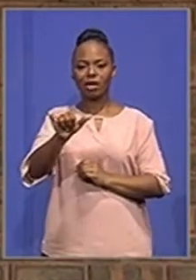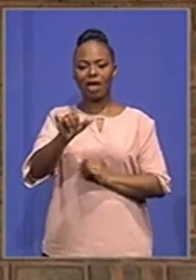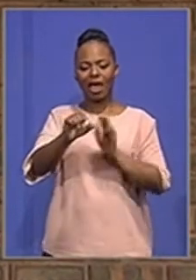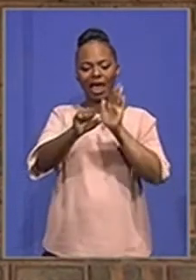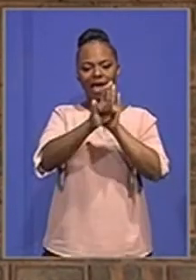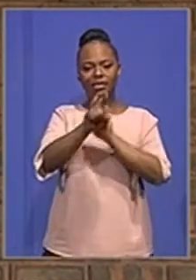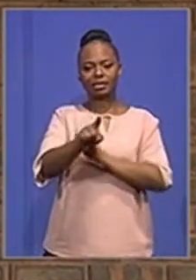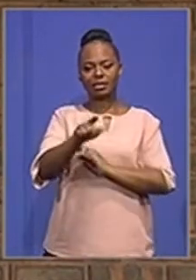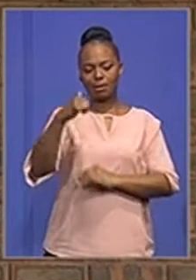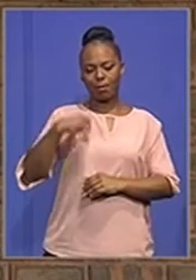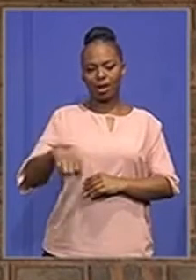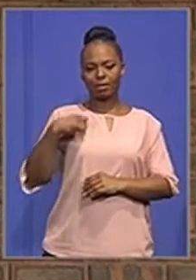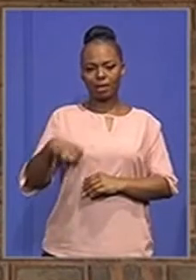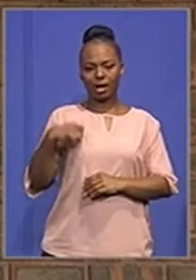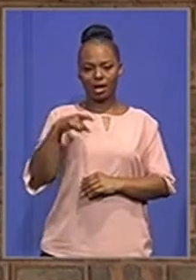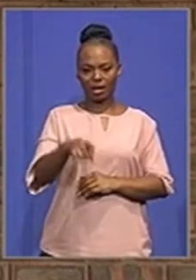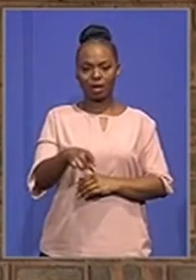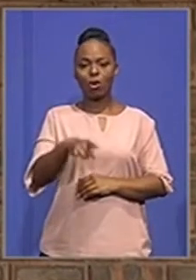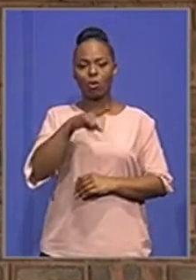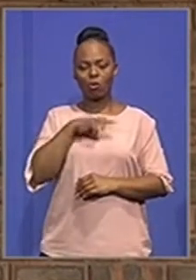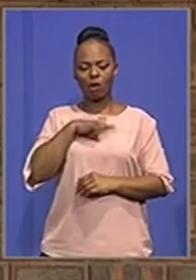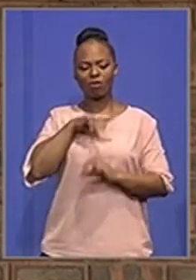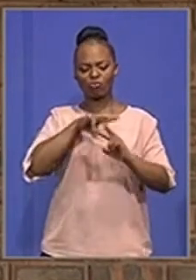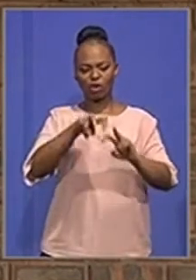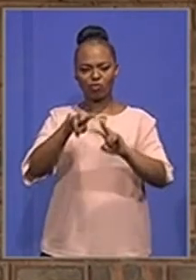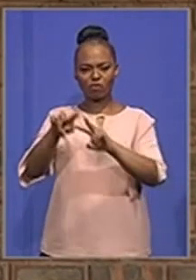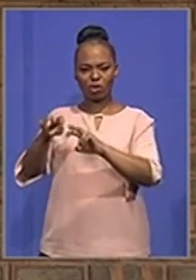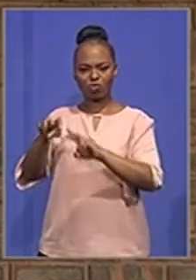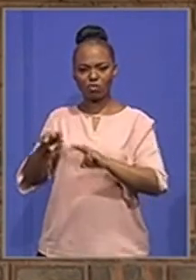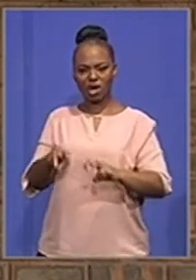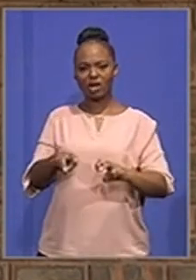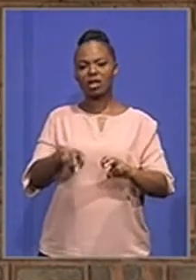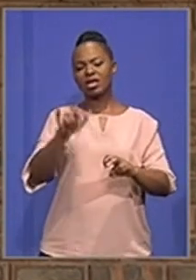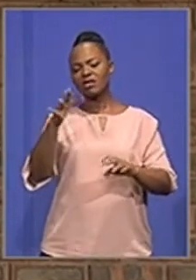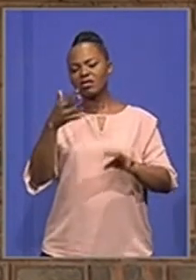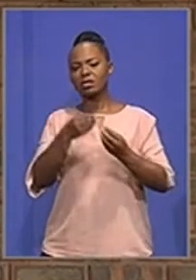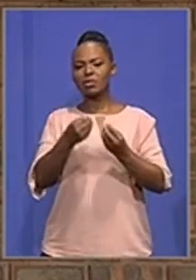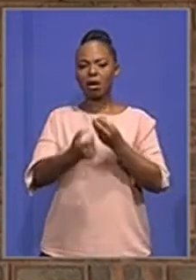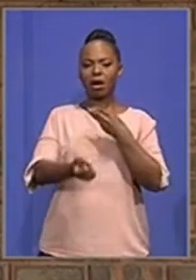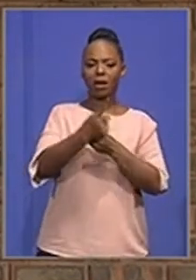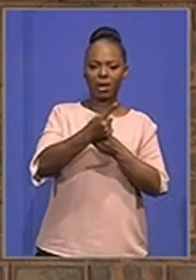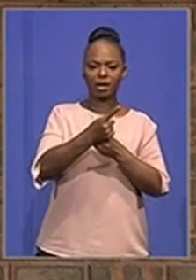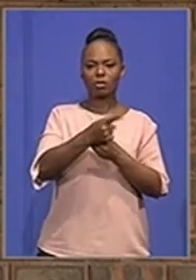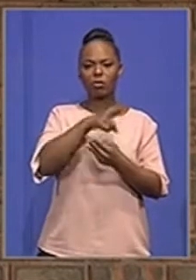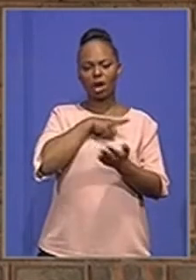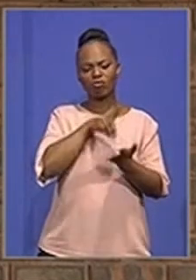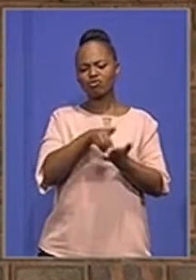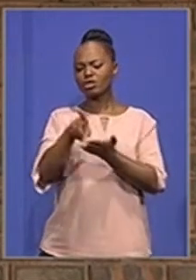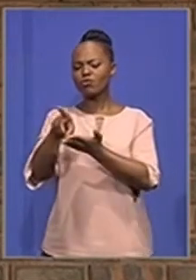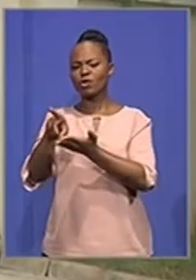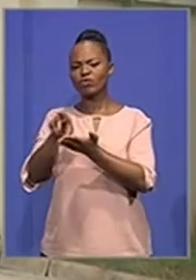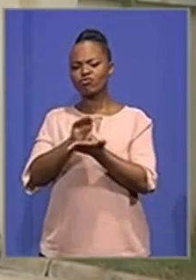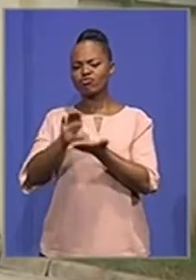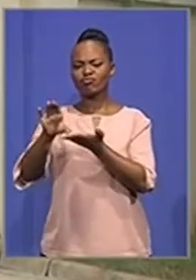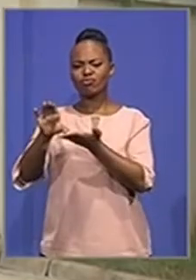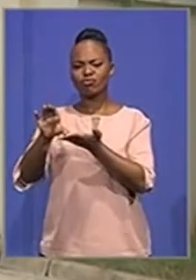loga mi hul vientini. ko si Kwa hudwe lwa ha komponi ewu kwa pele.